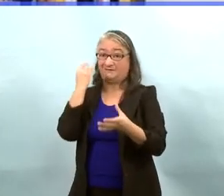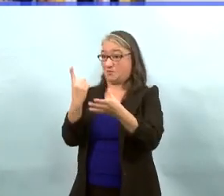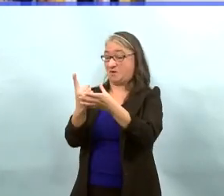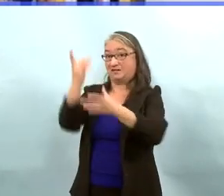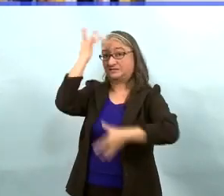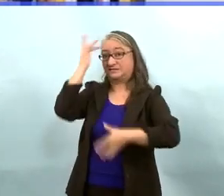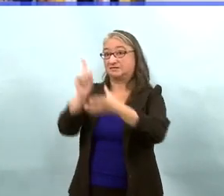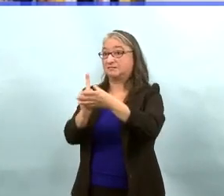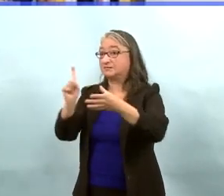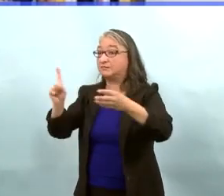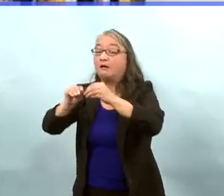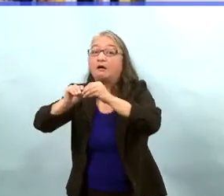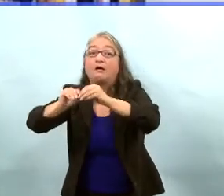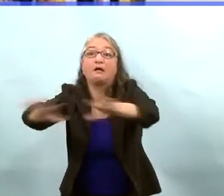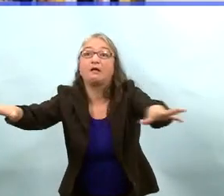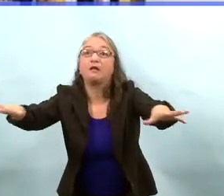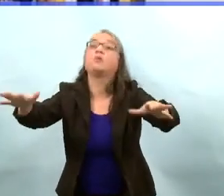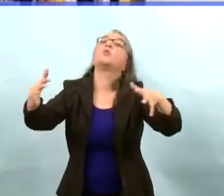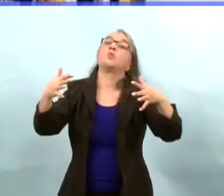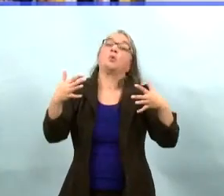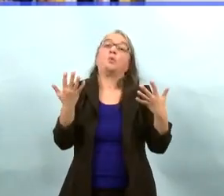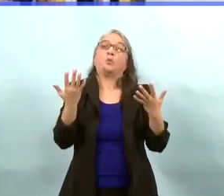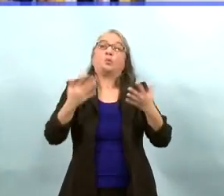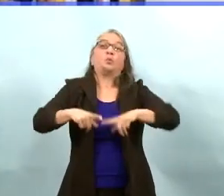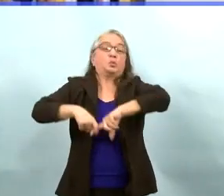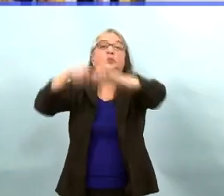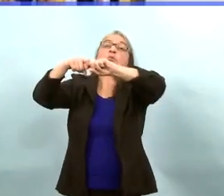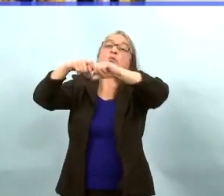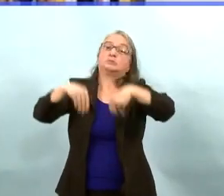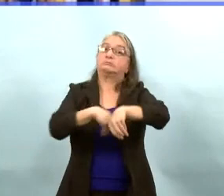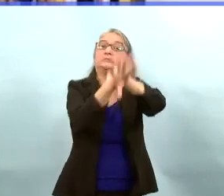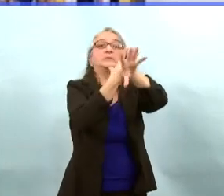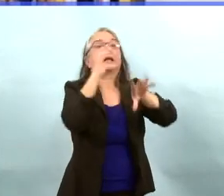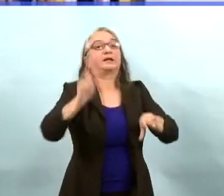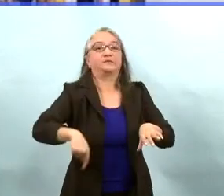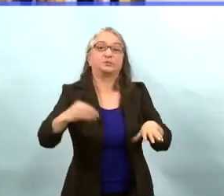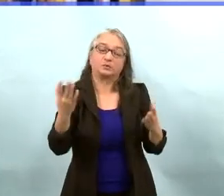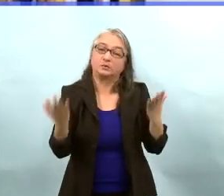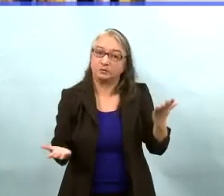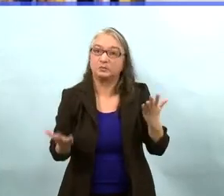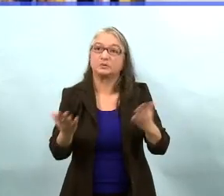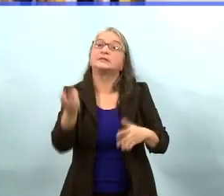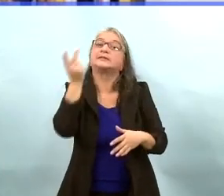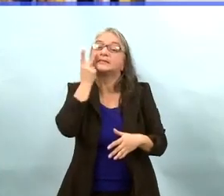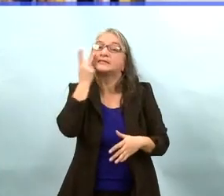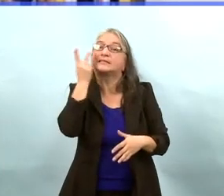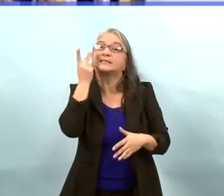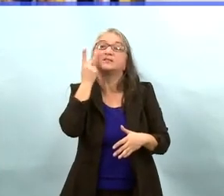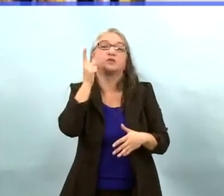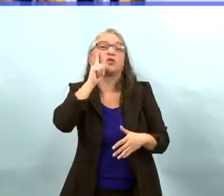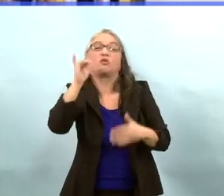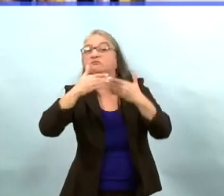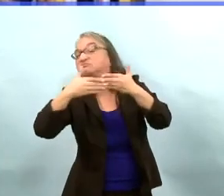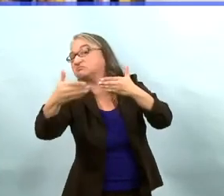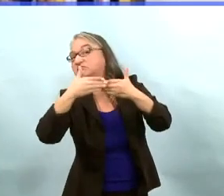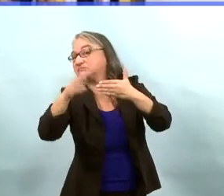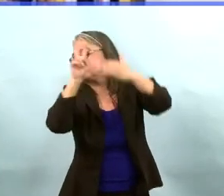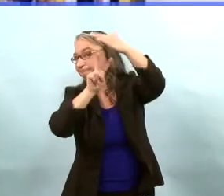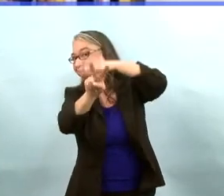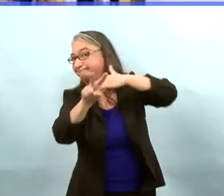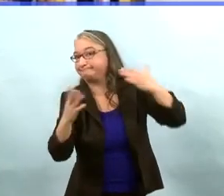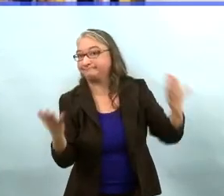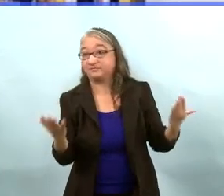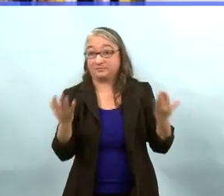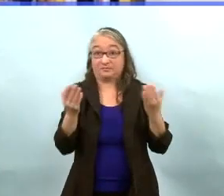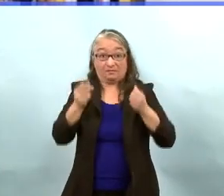ministère de l'Éducation pour vraiment personnaliser des recommandations qui sont adaptées à la situation. Mais dans un avenir proche, ça va être une évaluation au